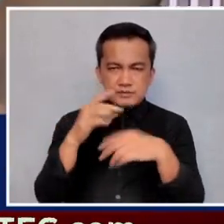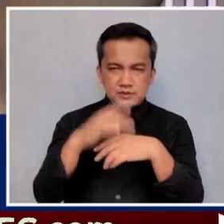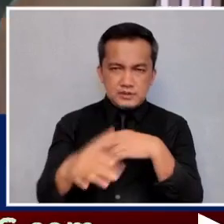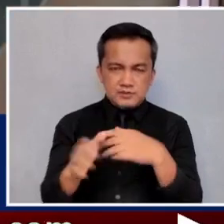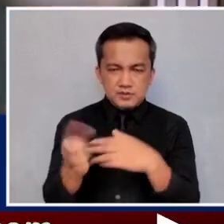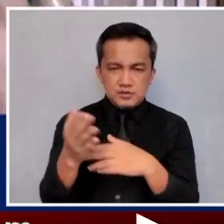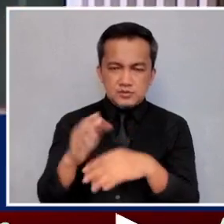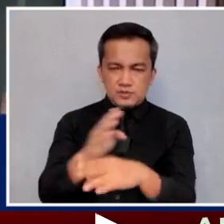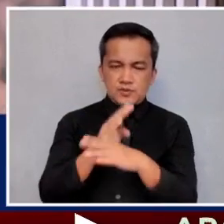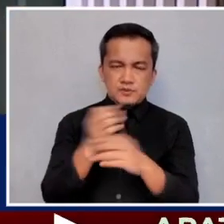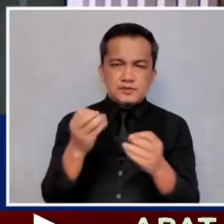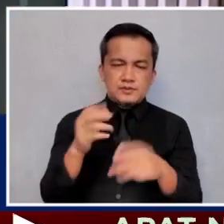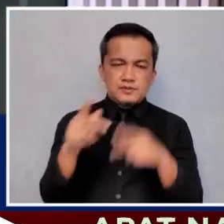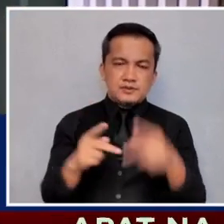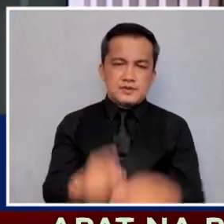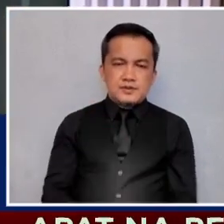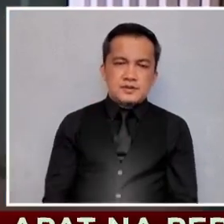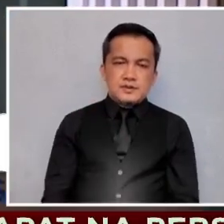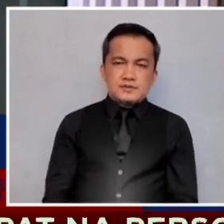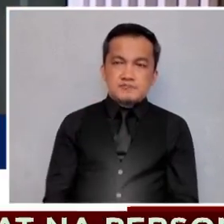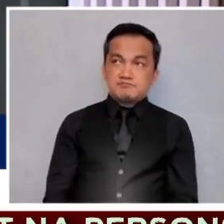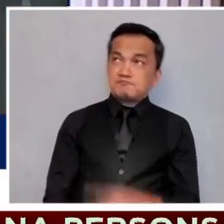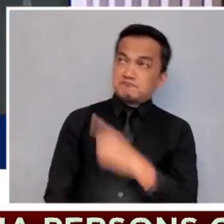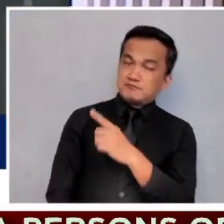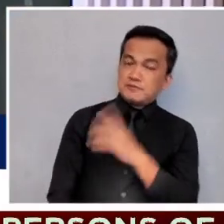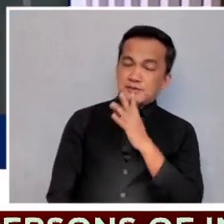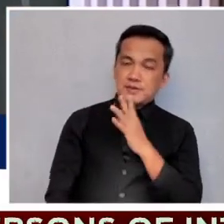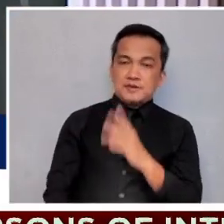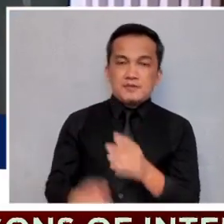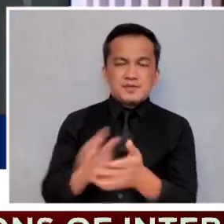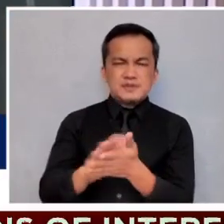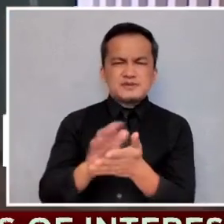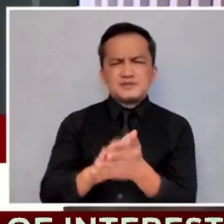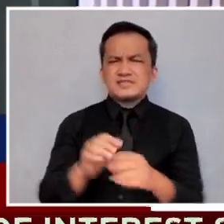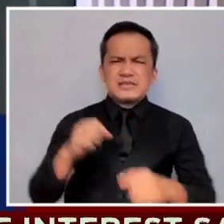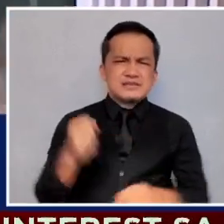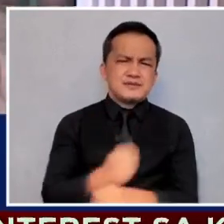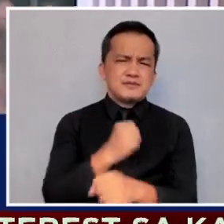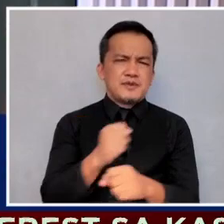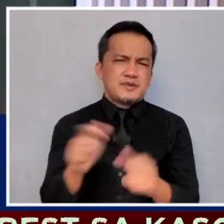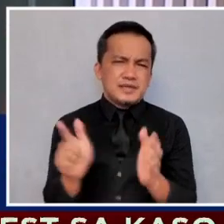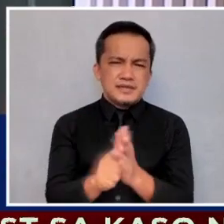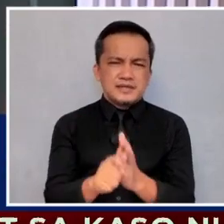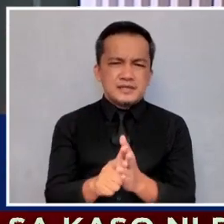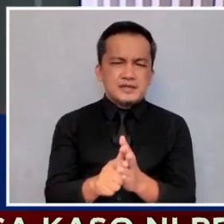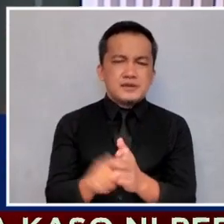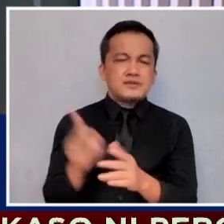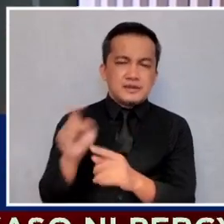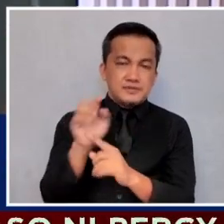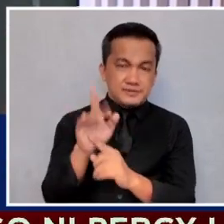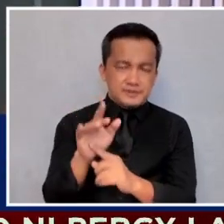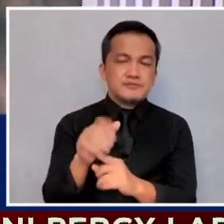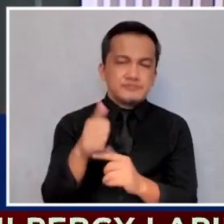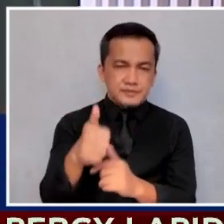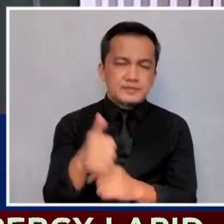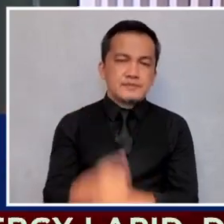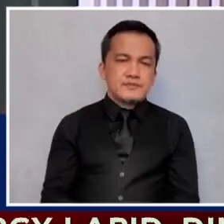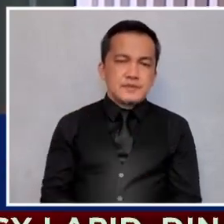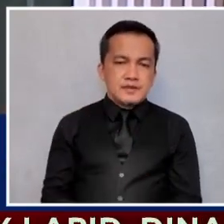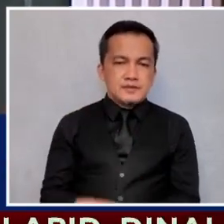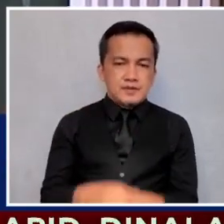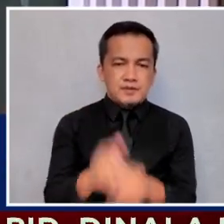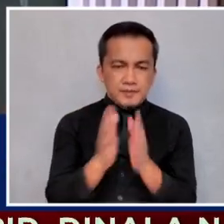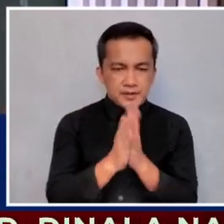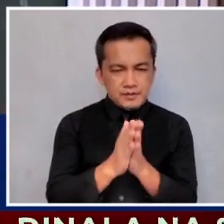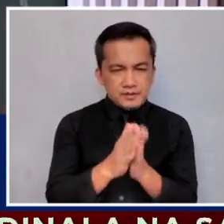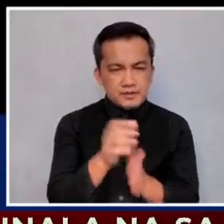tao. Magpapalinis po sana kami, kaso lang bawal na po hanggang ano na lang po. Magsisindi na lang po ng kandila at saka magpapadasal na